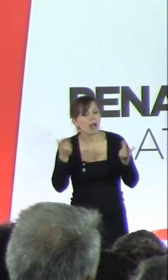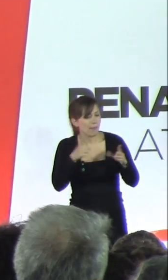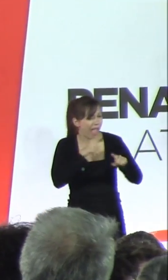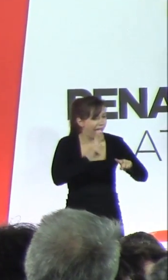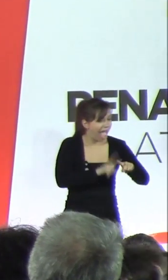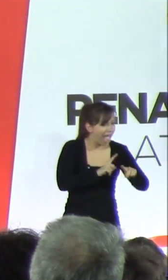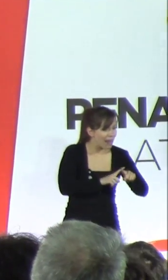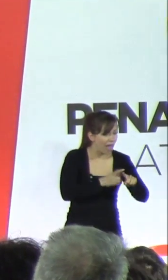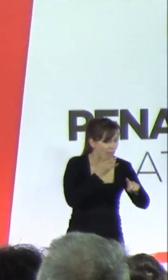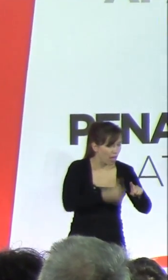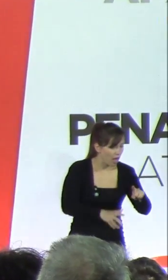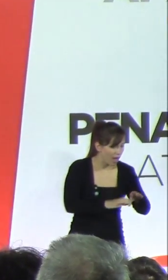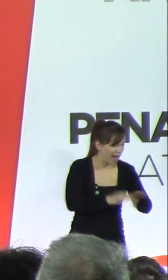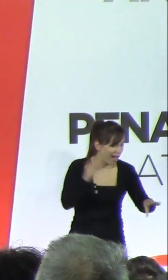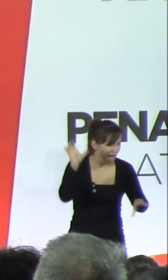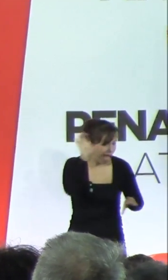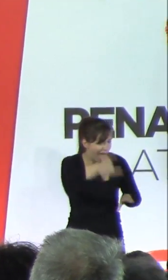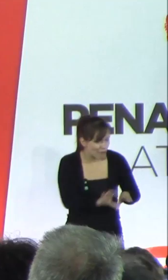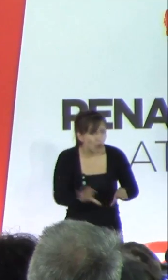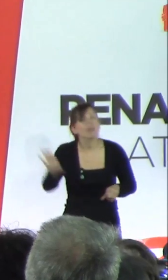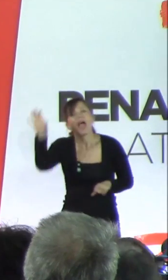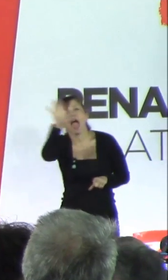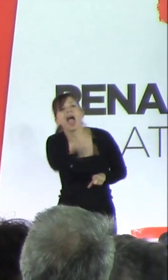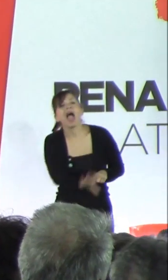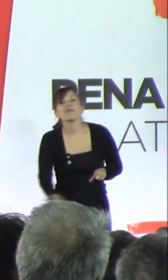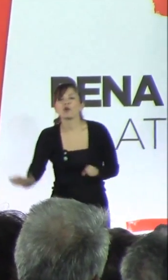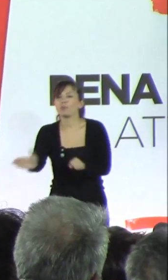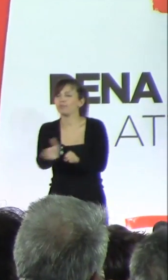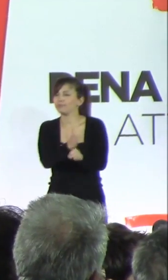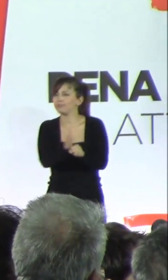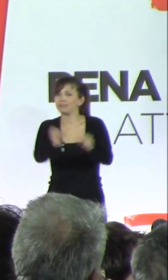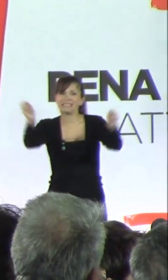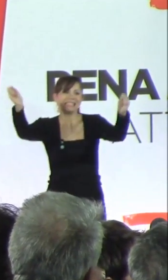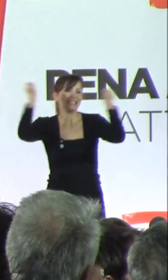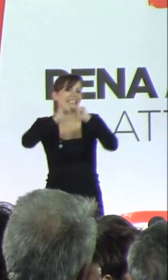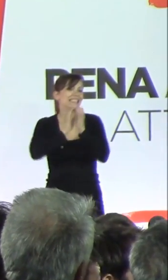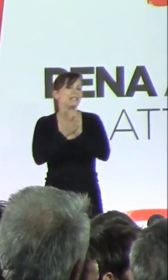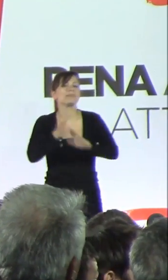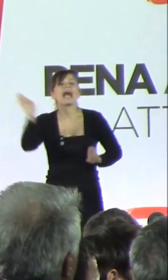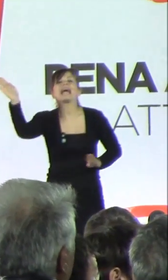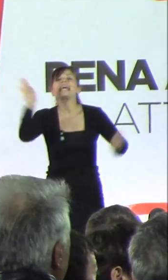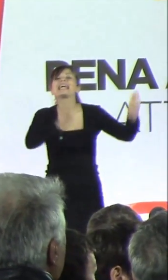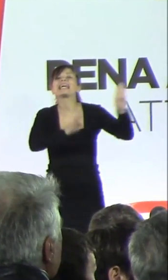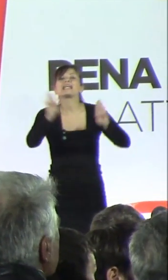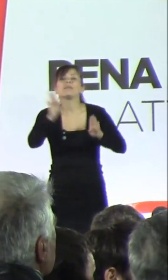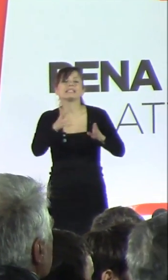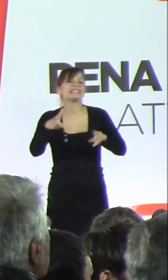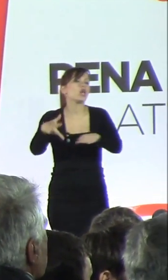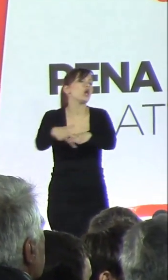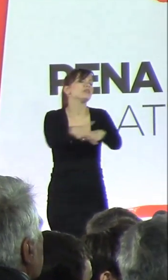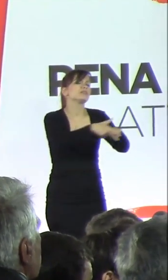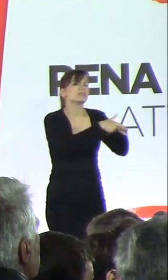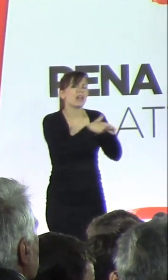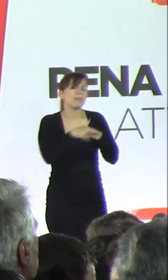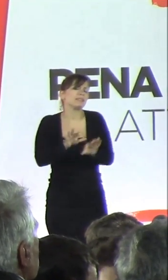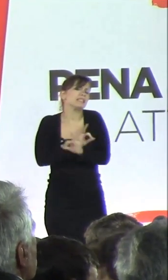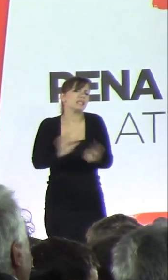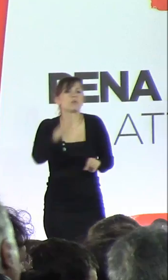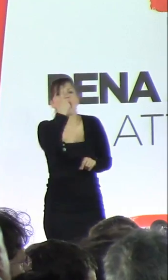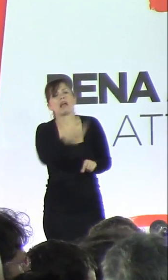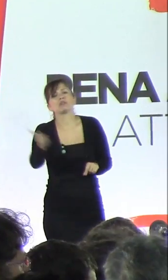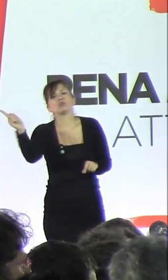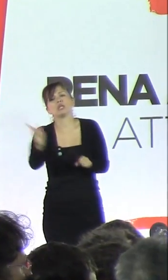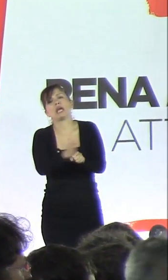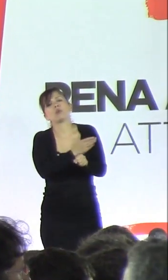είχε όχι για μας, για όλη την Ευρωζώνη και κυρίως για το χρηματοπιστωτικό σύστημα, τις τράπεζες της Ευρώπης, που